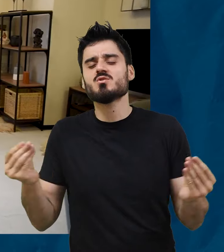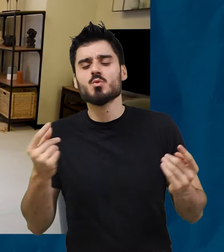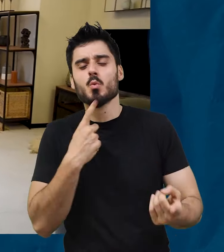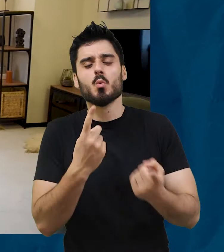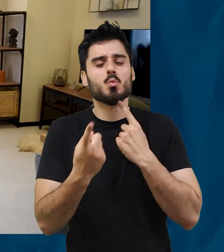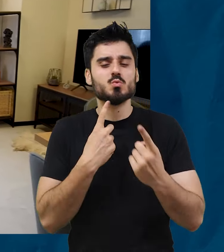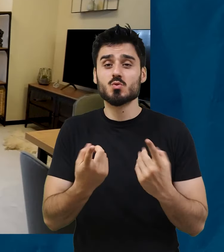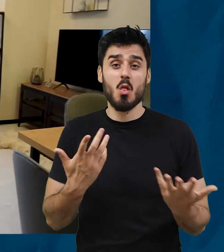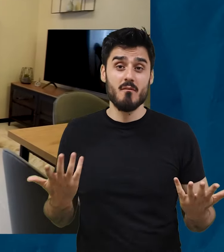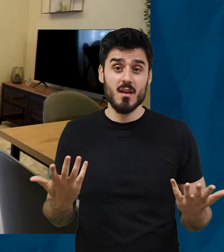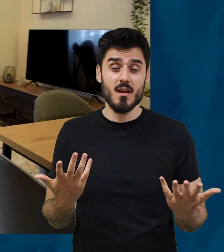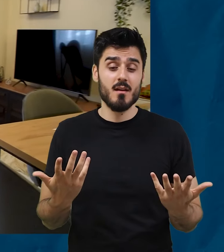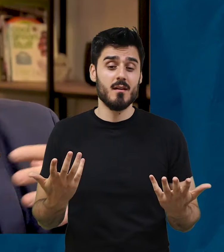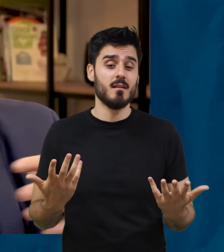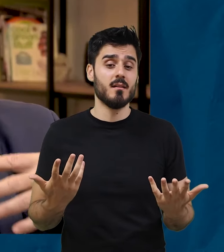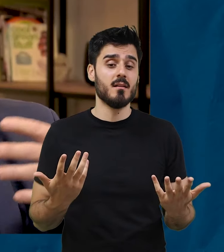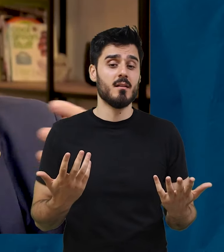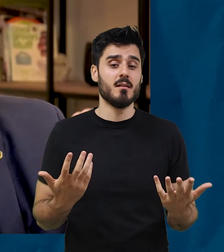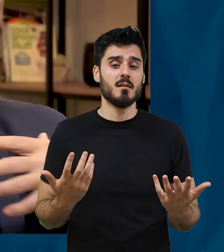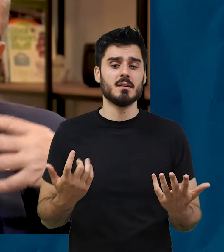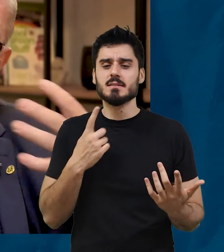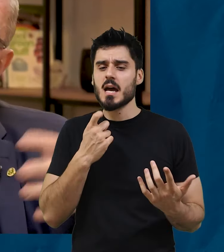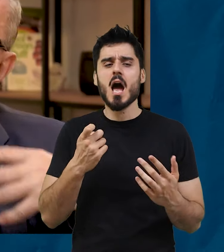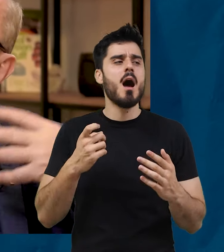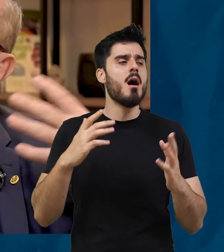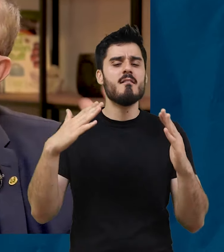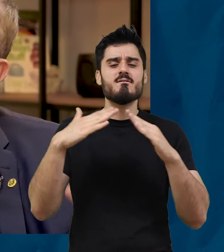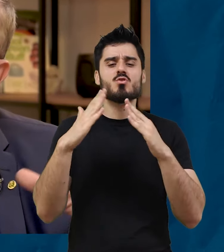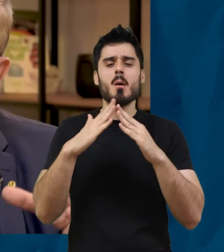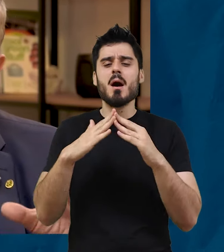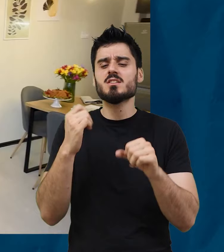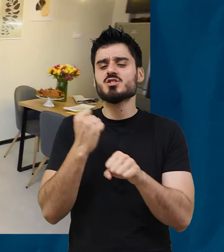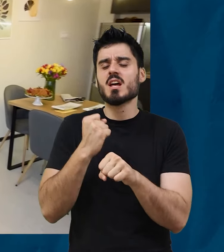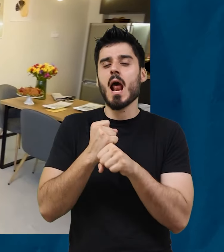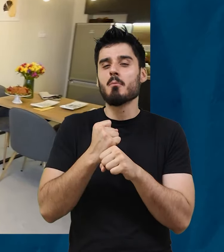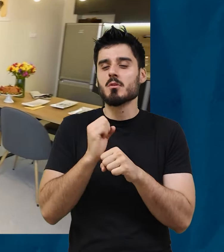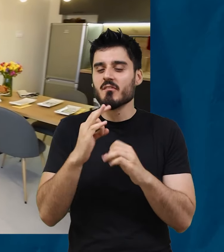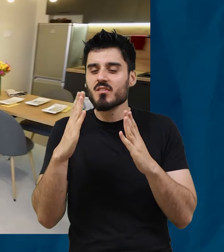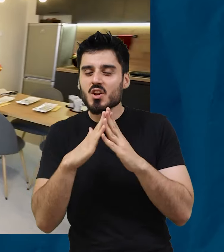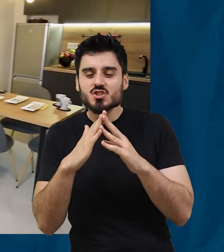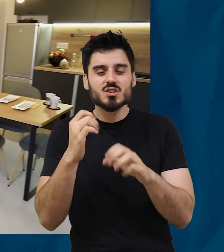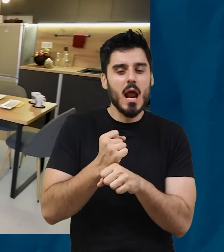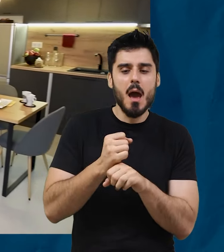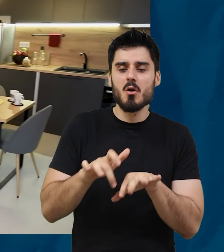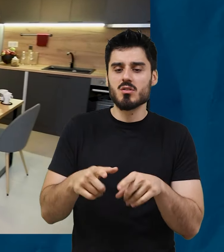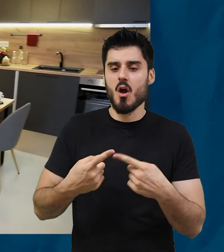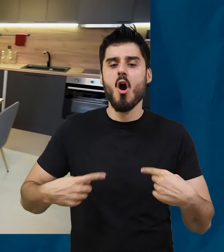да се обособи кът за хоум офис, за домашна работа.